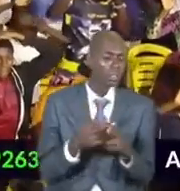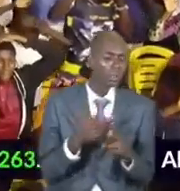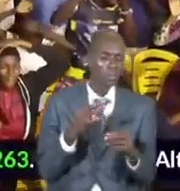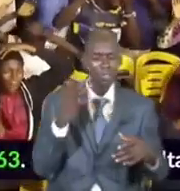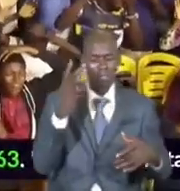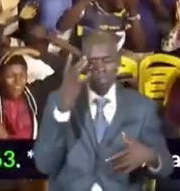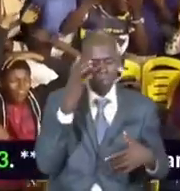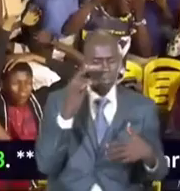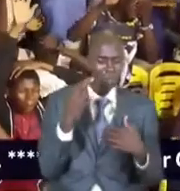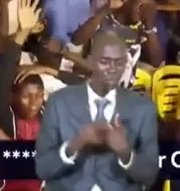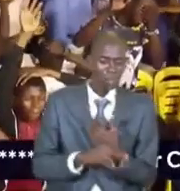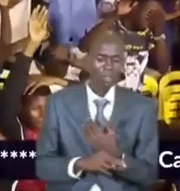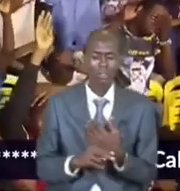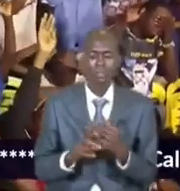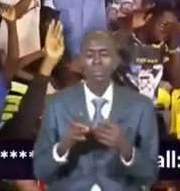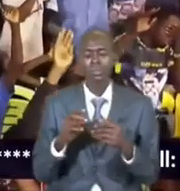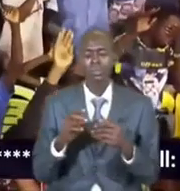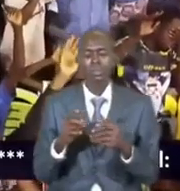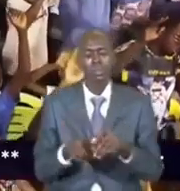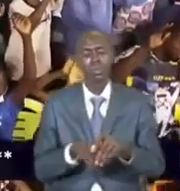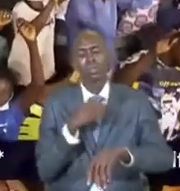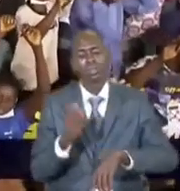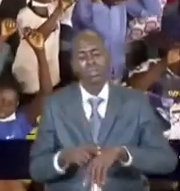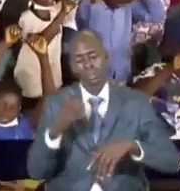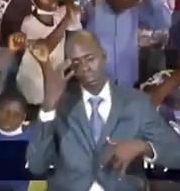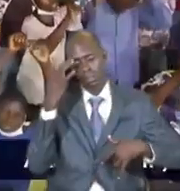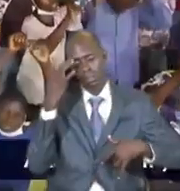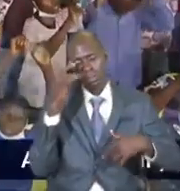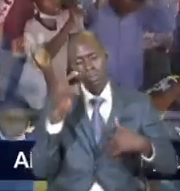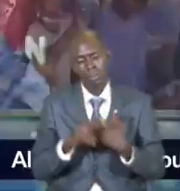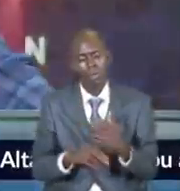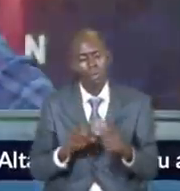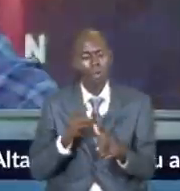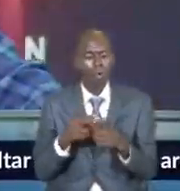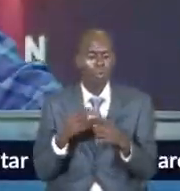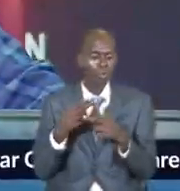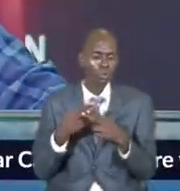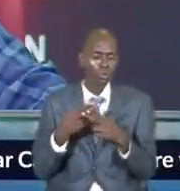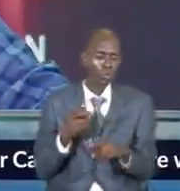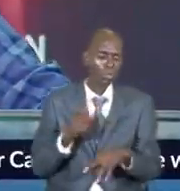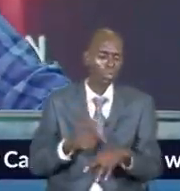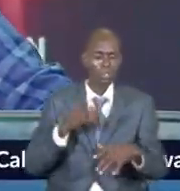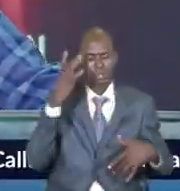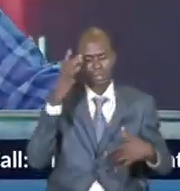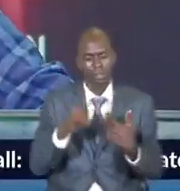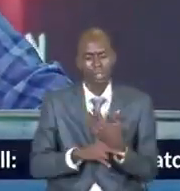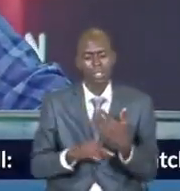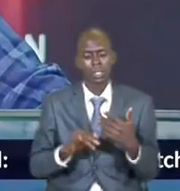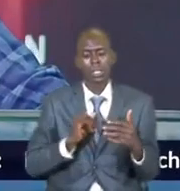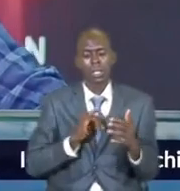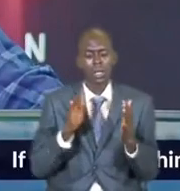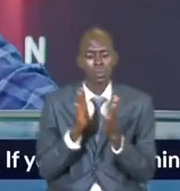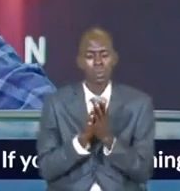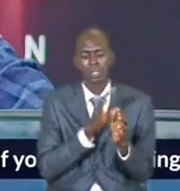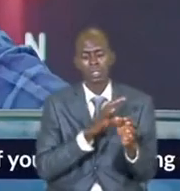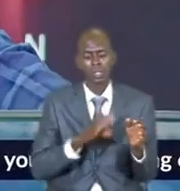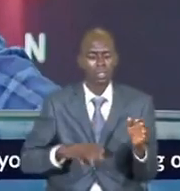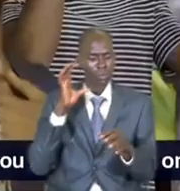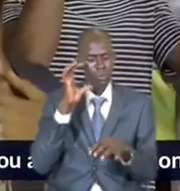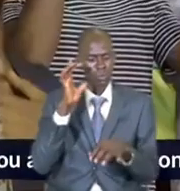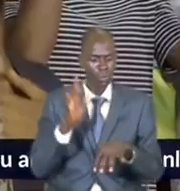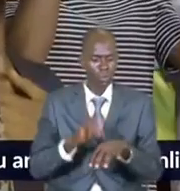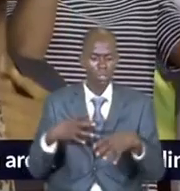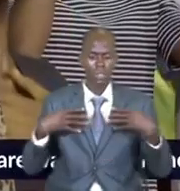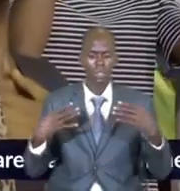maọbụ nke na-adịgide adịgide, maọbụ nke ka bịara ugbu a, ana m arịọ ugbu a ka ị metụ ha aka, gwa onye ọbụla